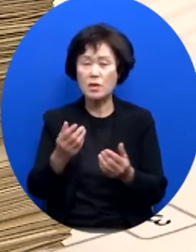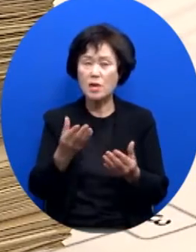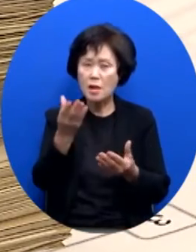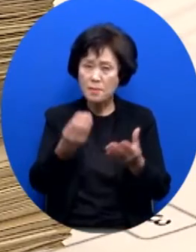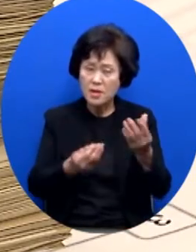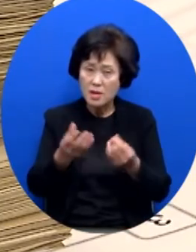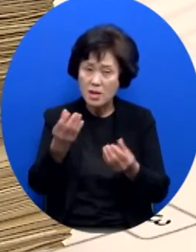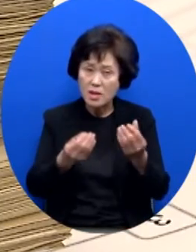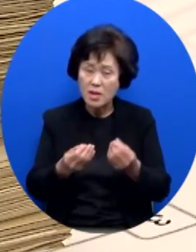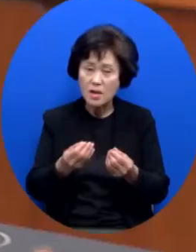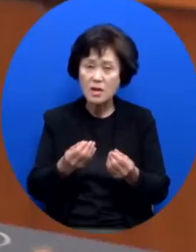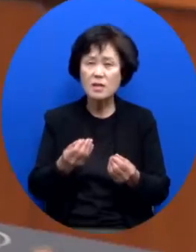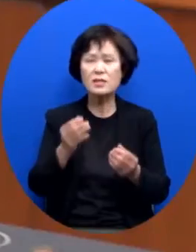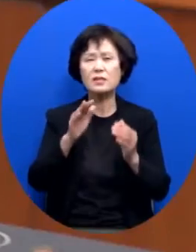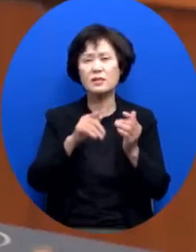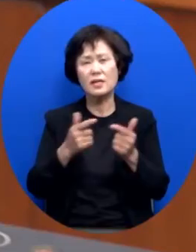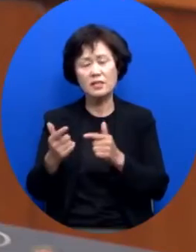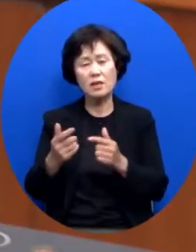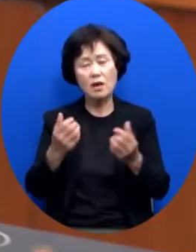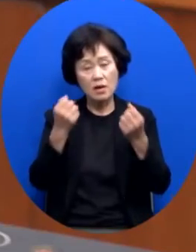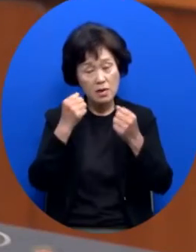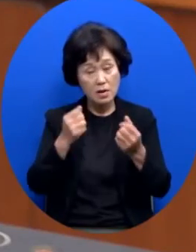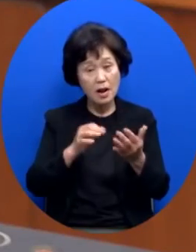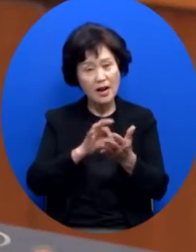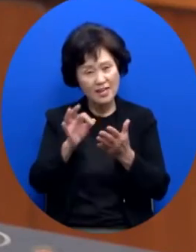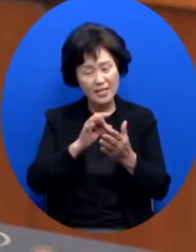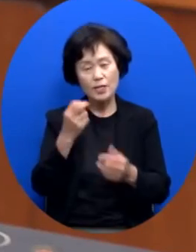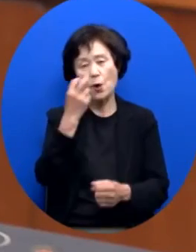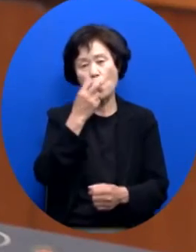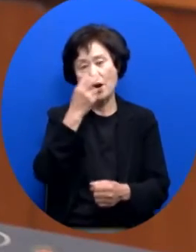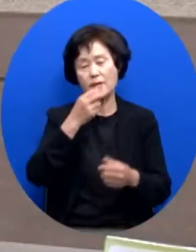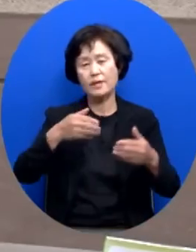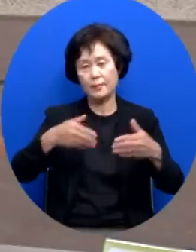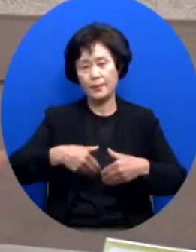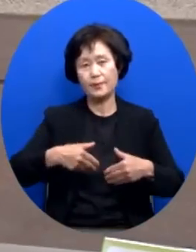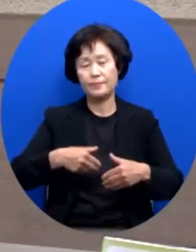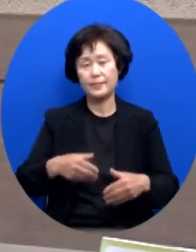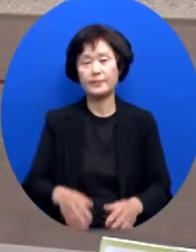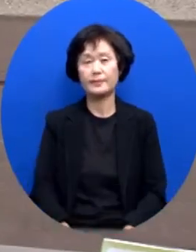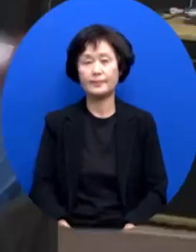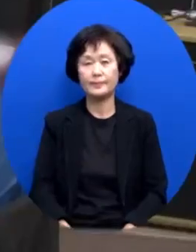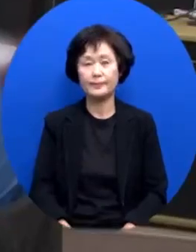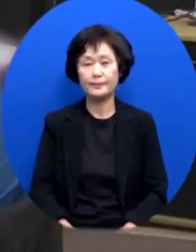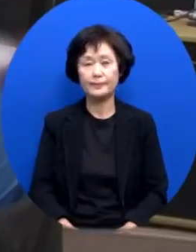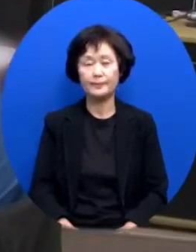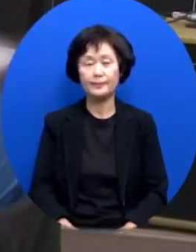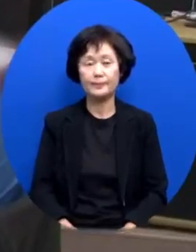빛의 세례 가 되기 위한 건강한 재정 관리가 필요해 보입니다 cts 뉴스 장현수 입니다